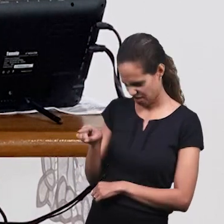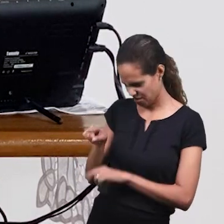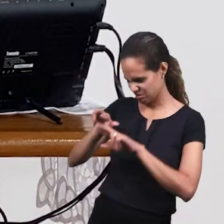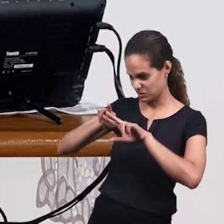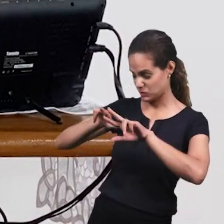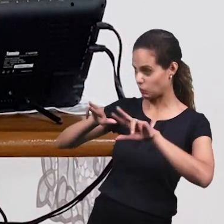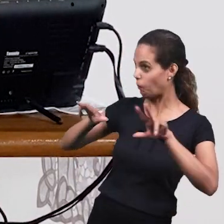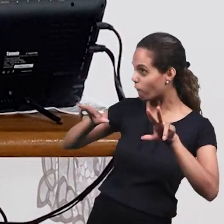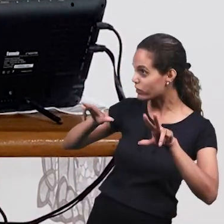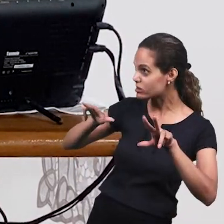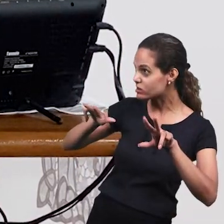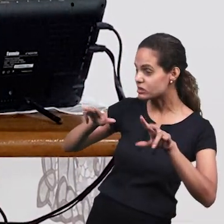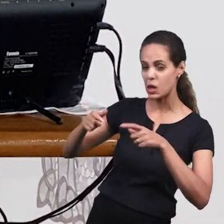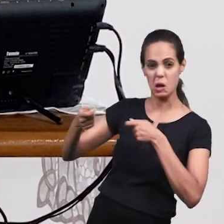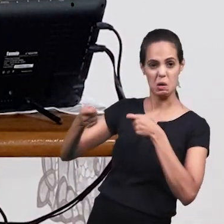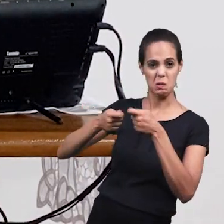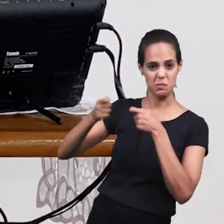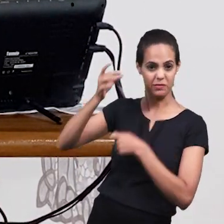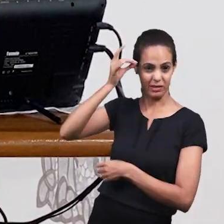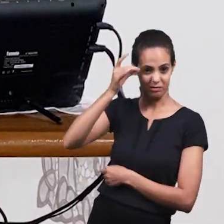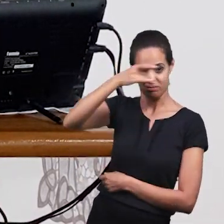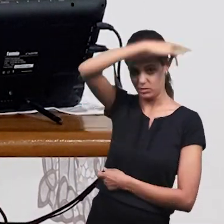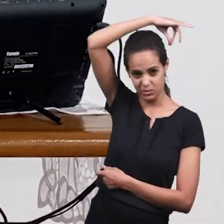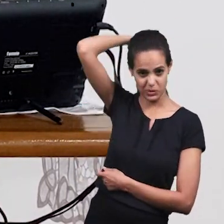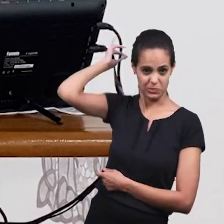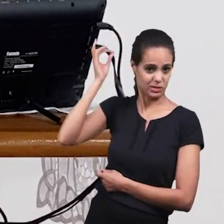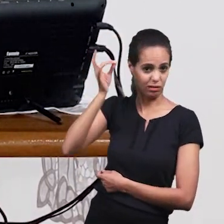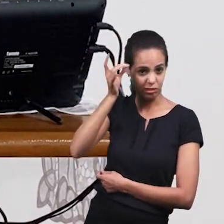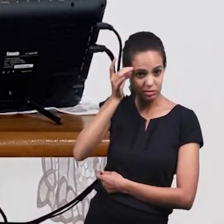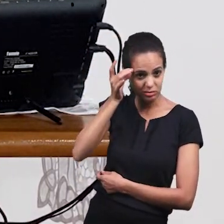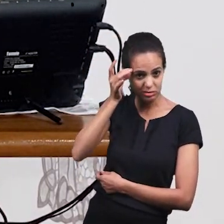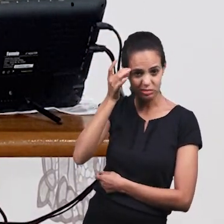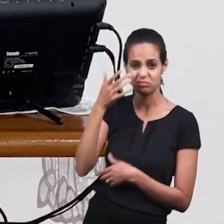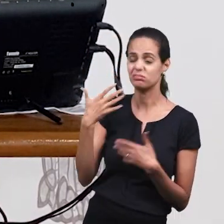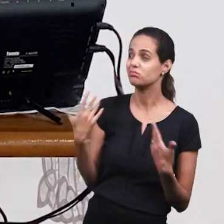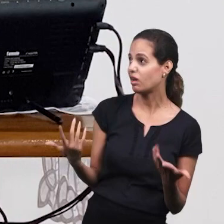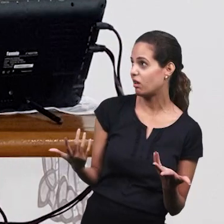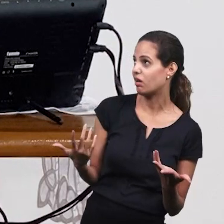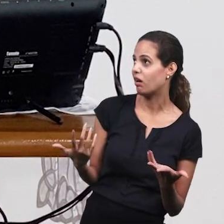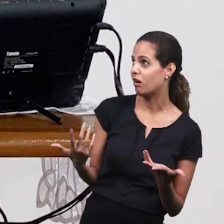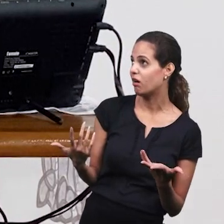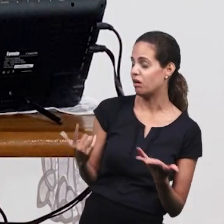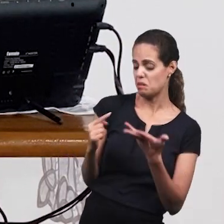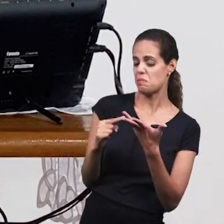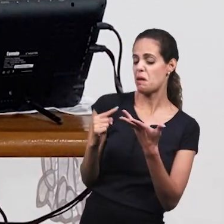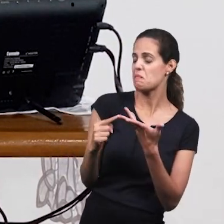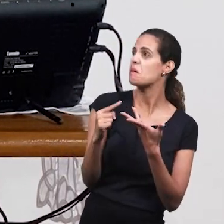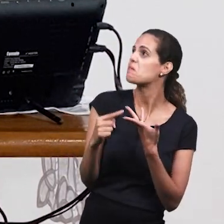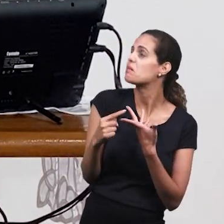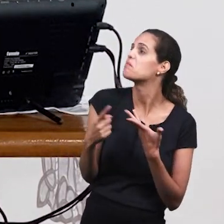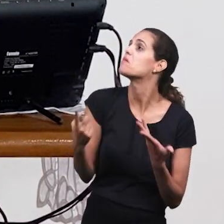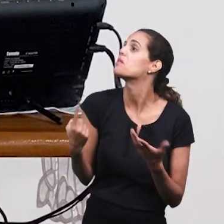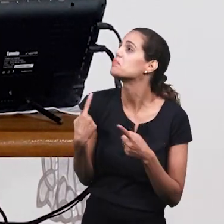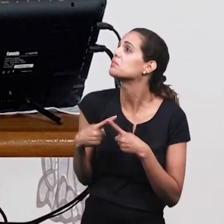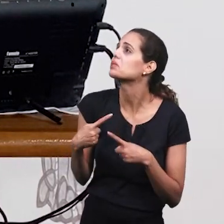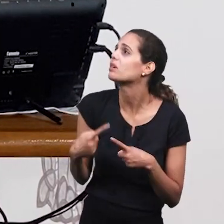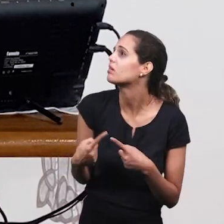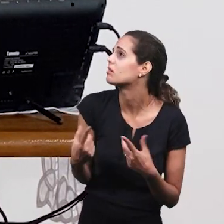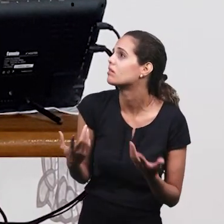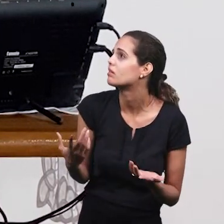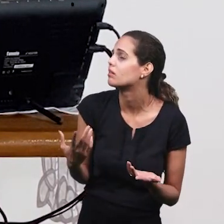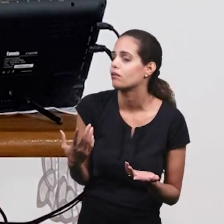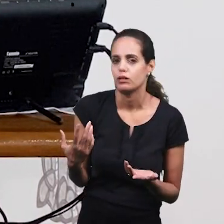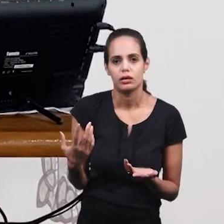contester le projet de Dieu, même dans sa vie. Et voyez quelque chose d'intéressant, parce qu'il y